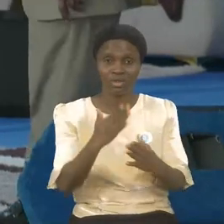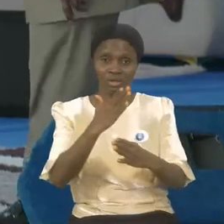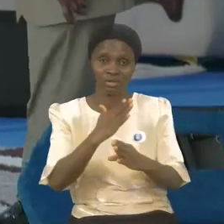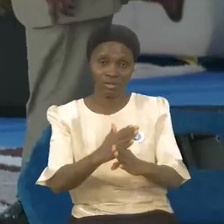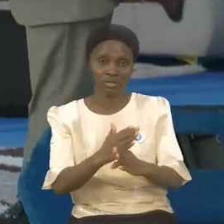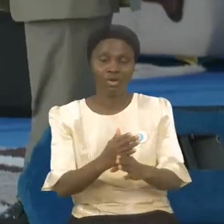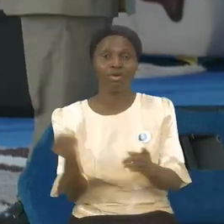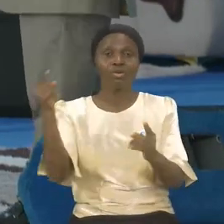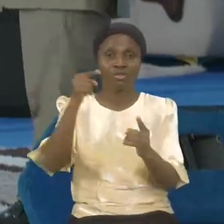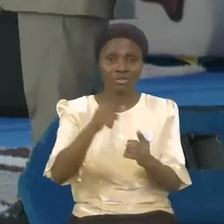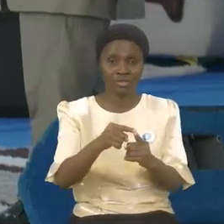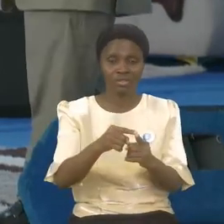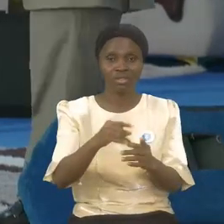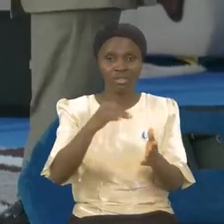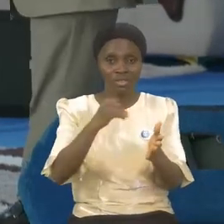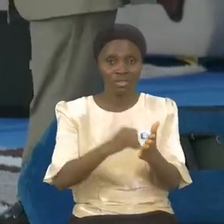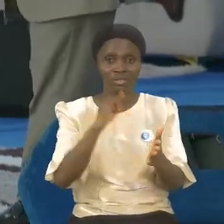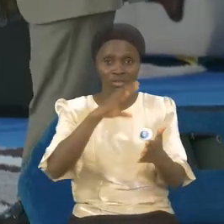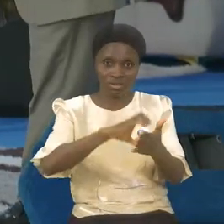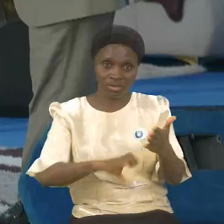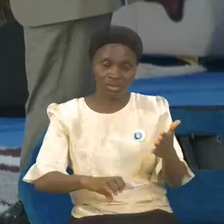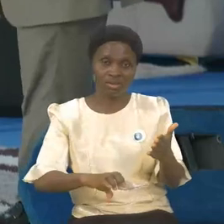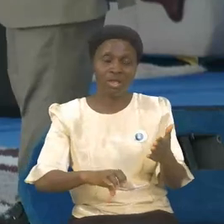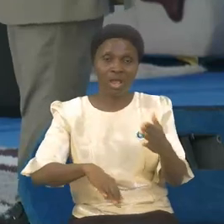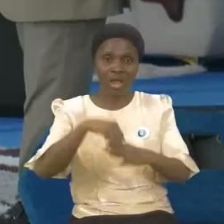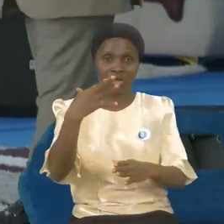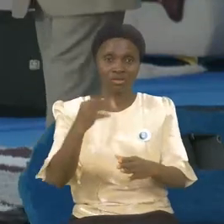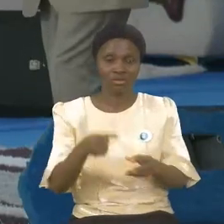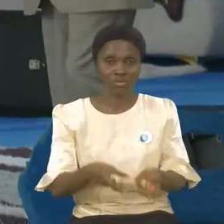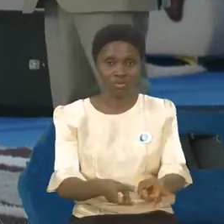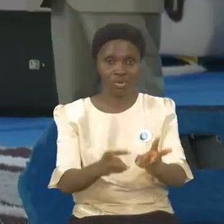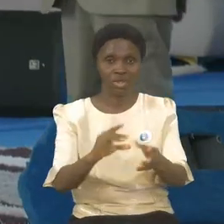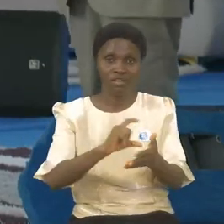qui le retient encore est 10 par une